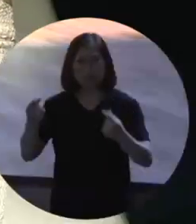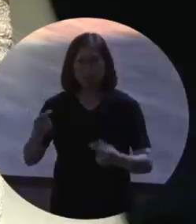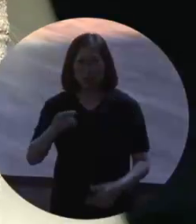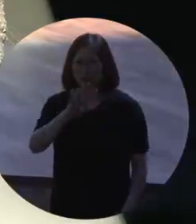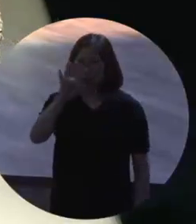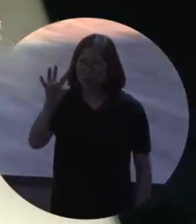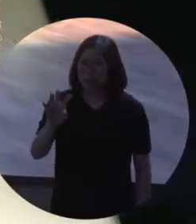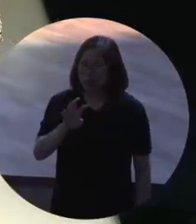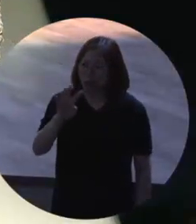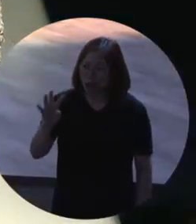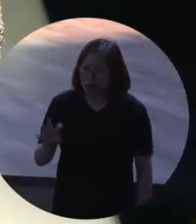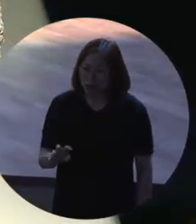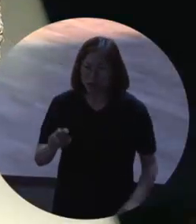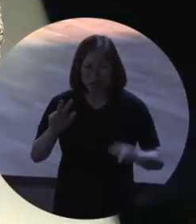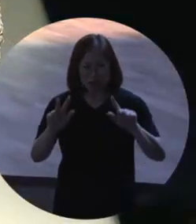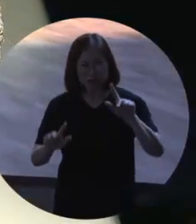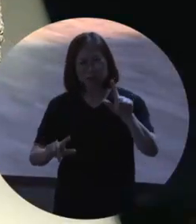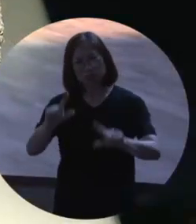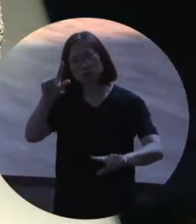반복되는 현실이